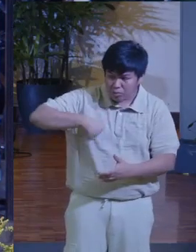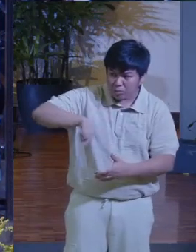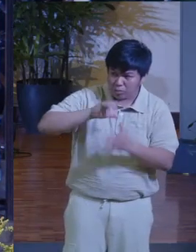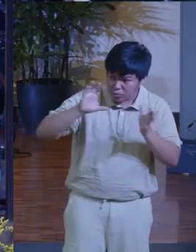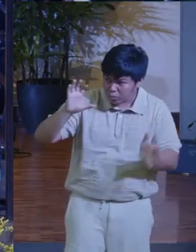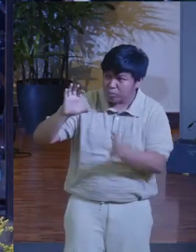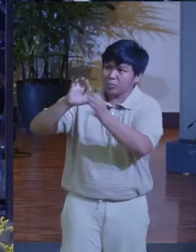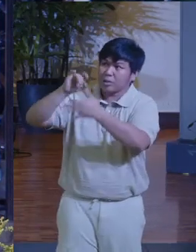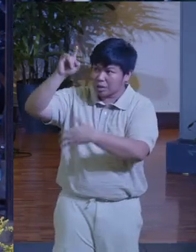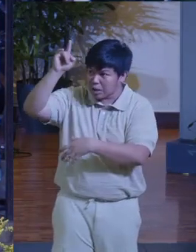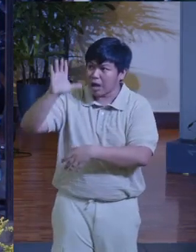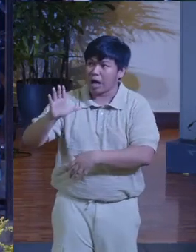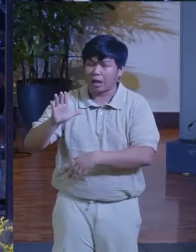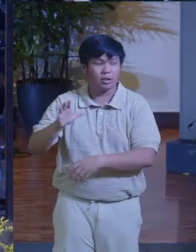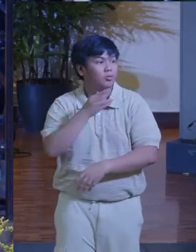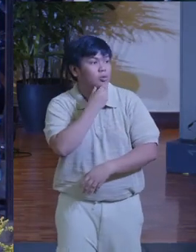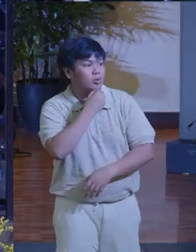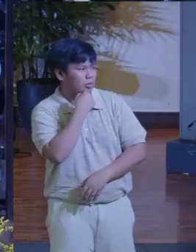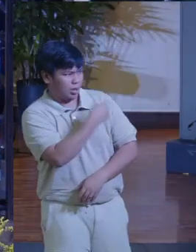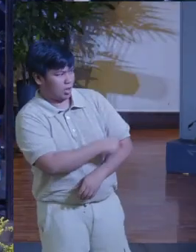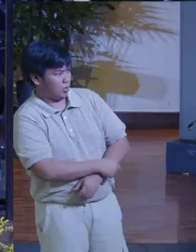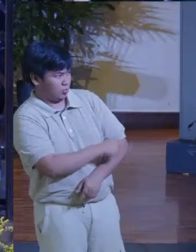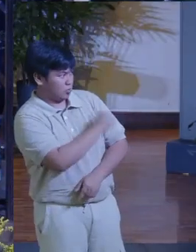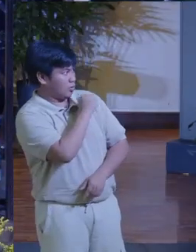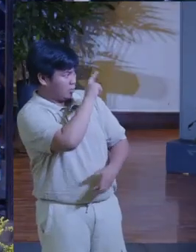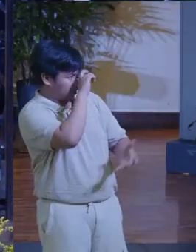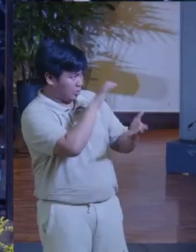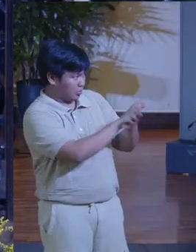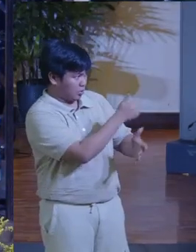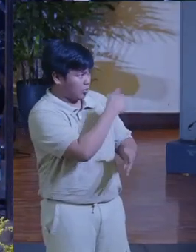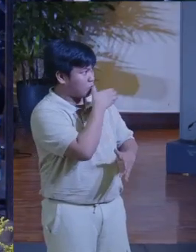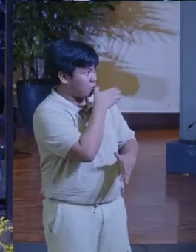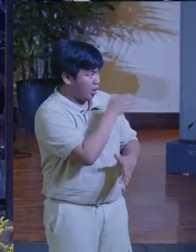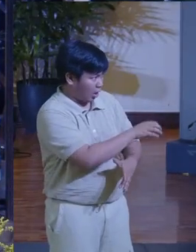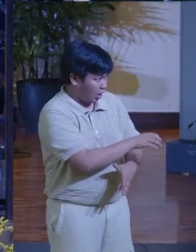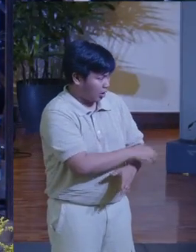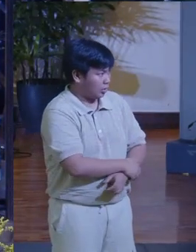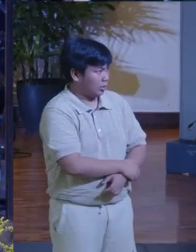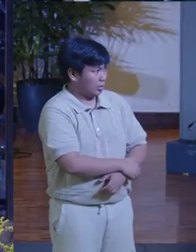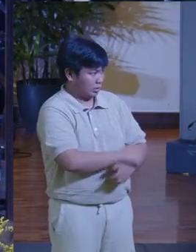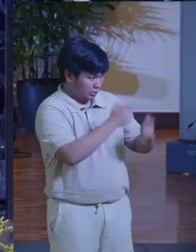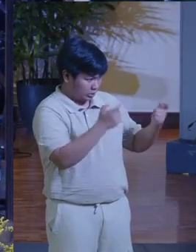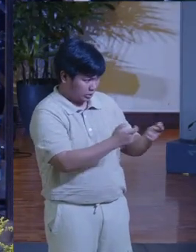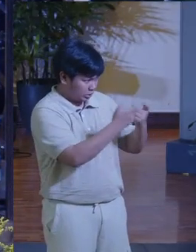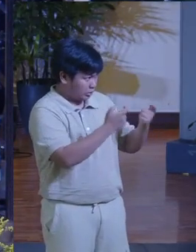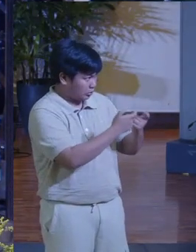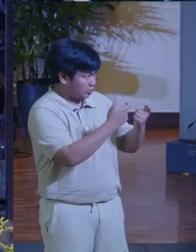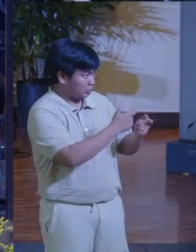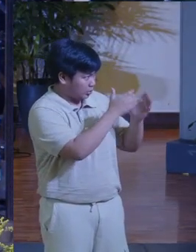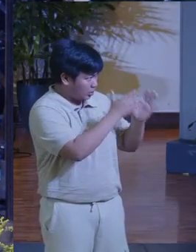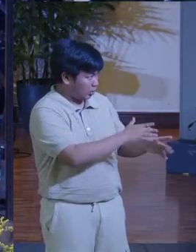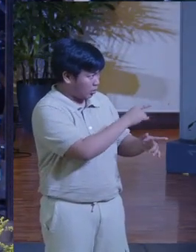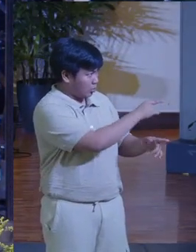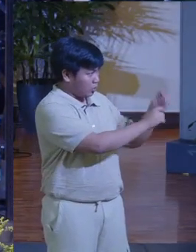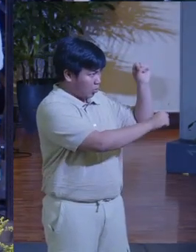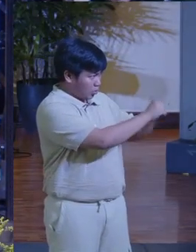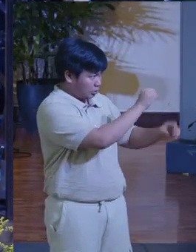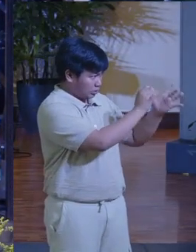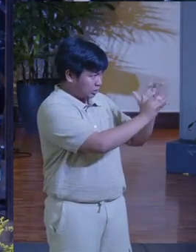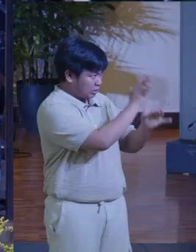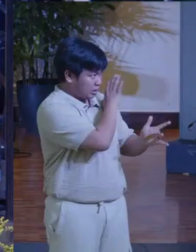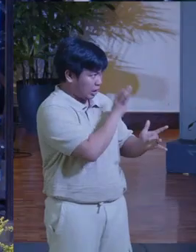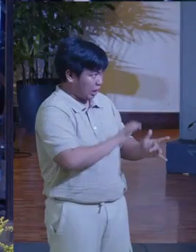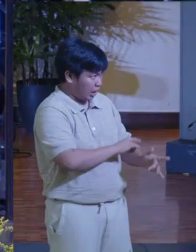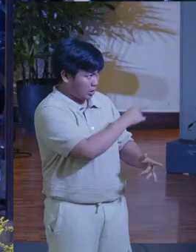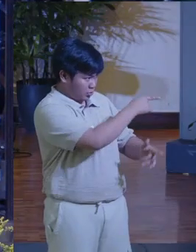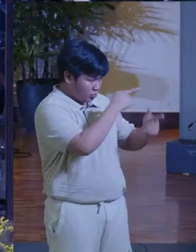maging malaya sa kautusan, datapwat ang nagkasala ay si Jesus. Yun ang sinasabi